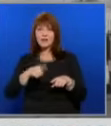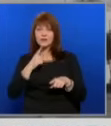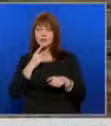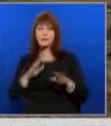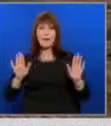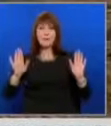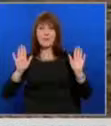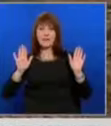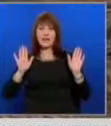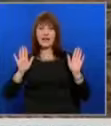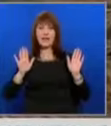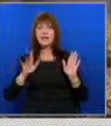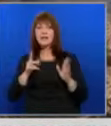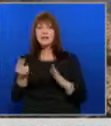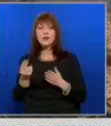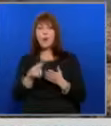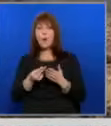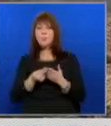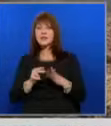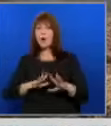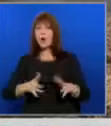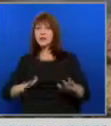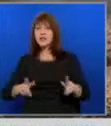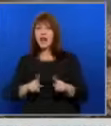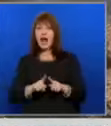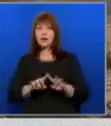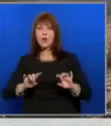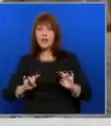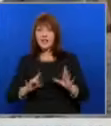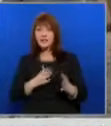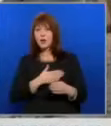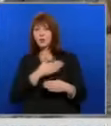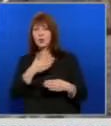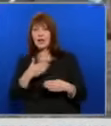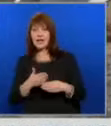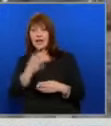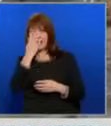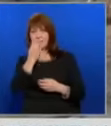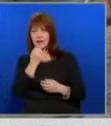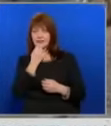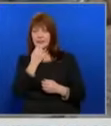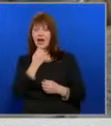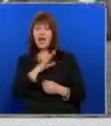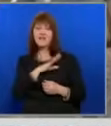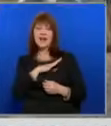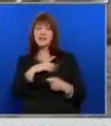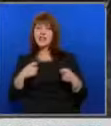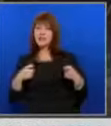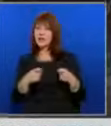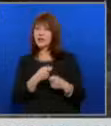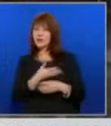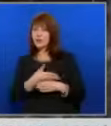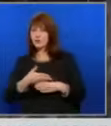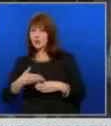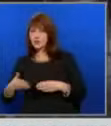се предали и описа обстановката като началото на края за Хамас. Боевете в Газа продължават. Израелската армия нареди